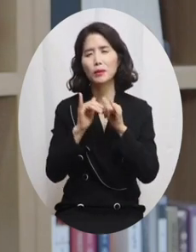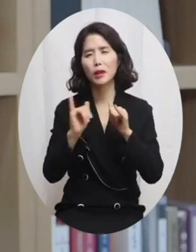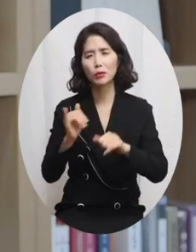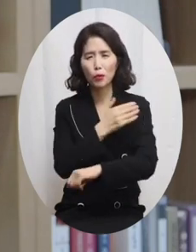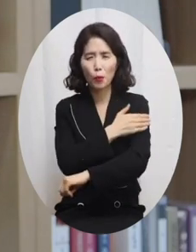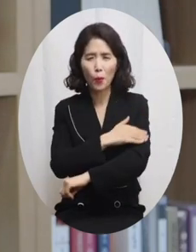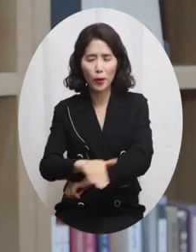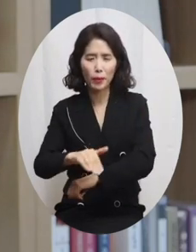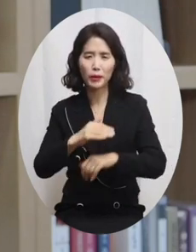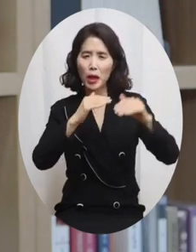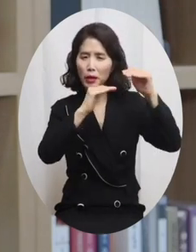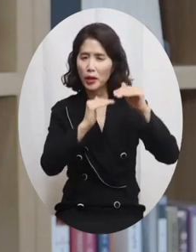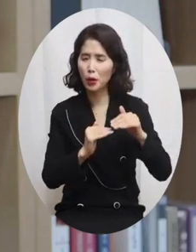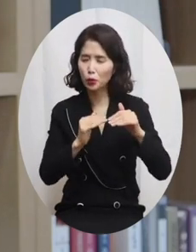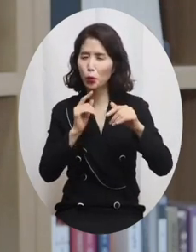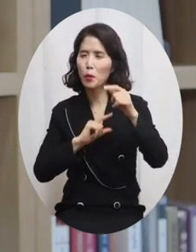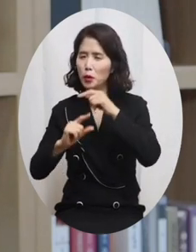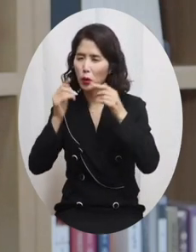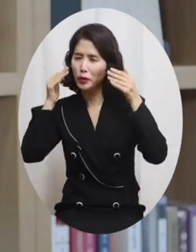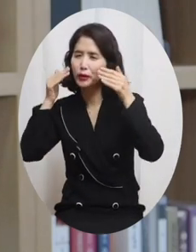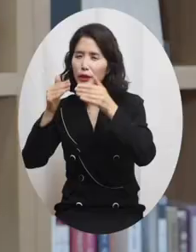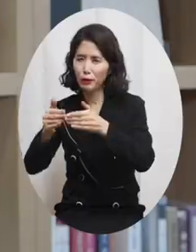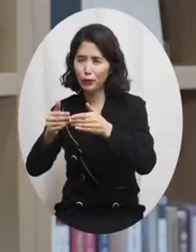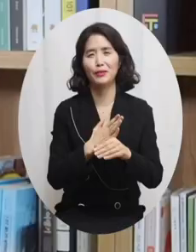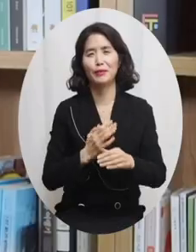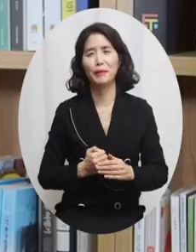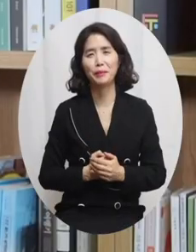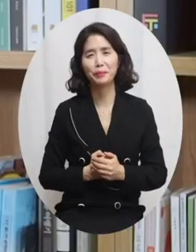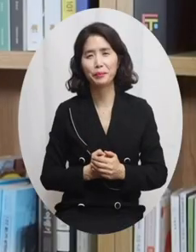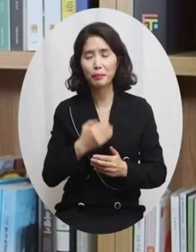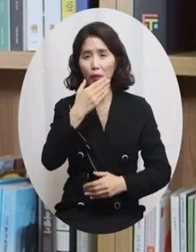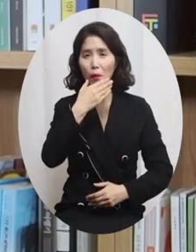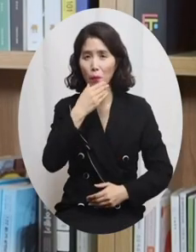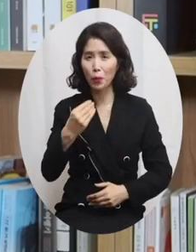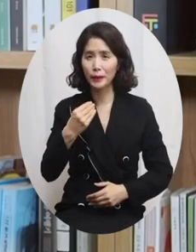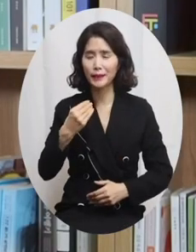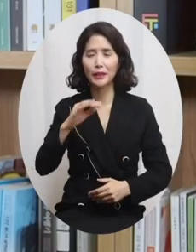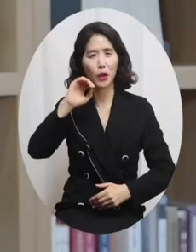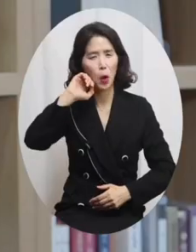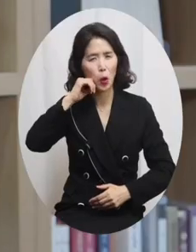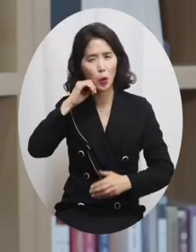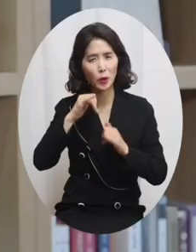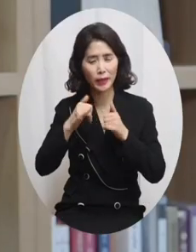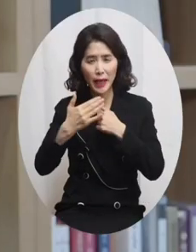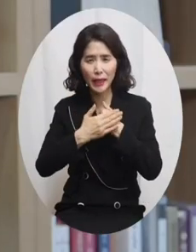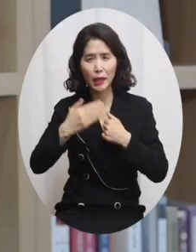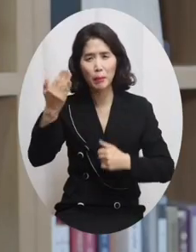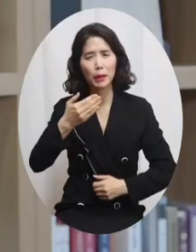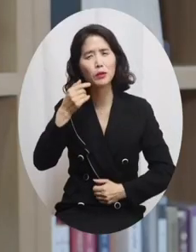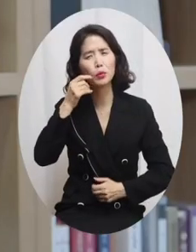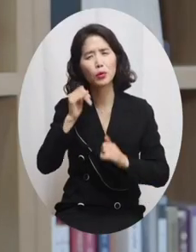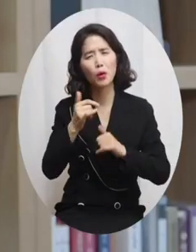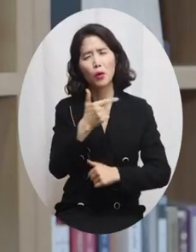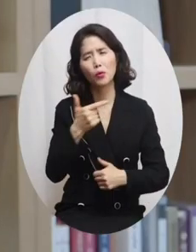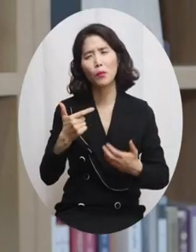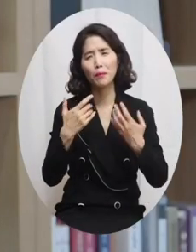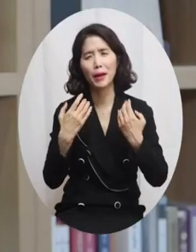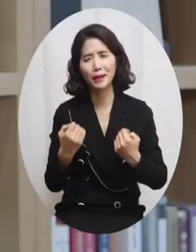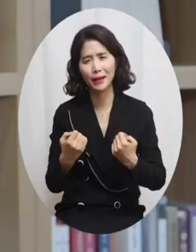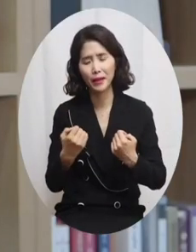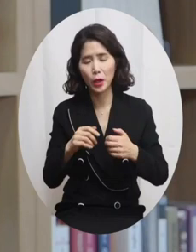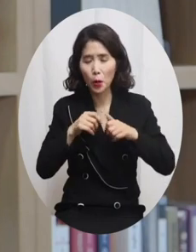부분들에 많이 치중하지 않았는가 이런 생각을 해봅니다. 복지의 사각지대가 너무나 많다. 그런